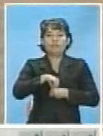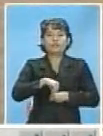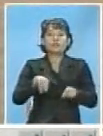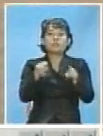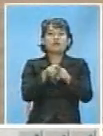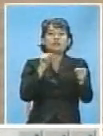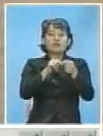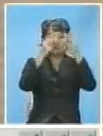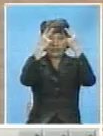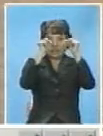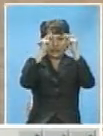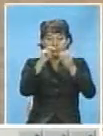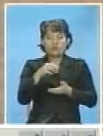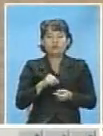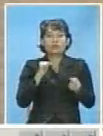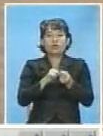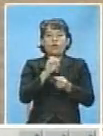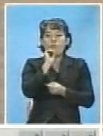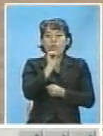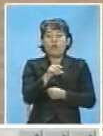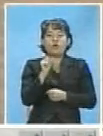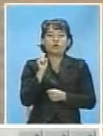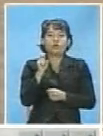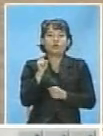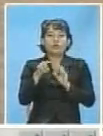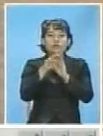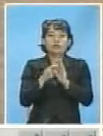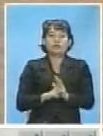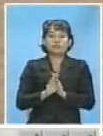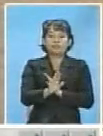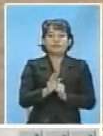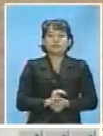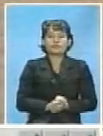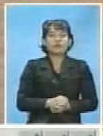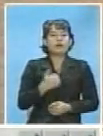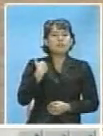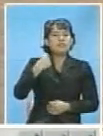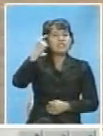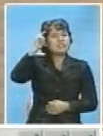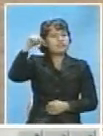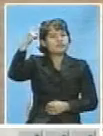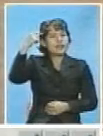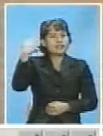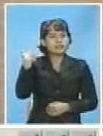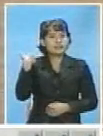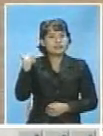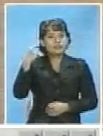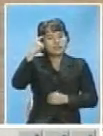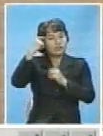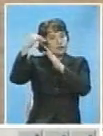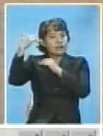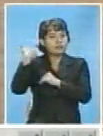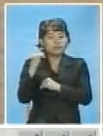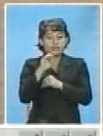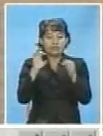ได้แถลงนโยบายเร่งด่วนไว้แต่ท่านประธานคะหลายท่านที่แอบฝันหลายท่านที่แอบหวังว่าประเทศไทยจะดีขึ้นในเ